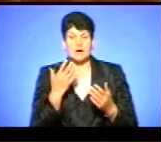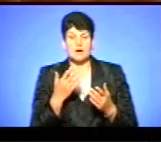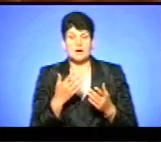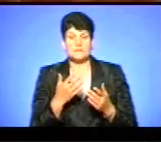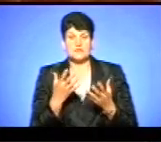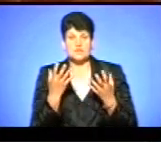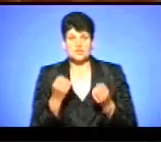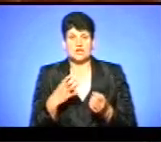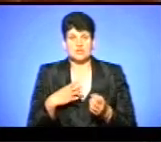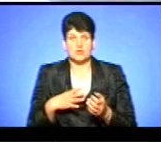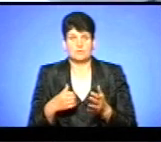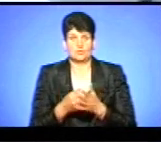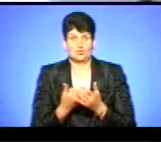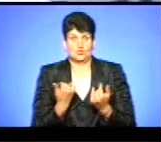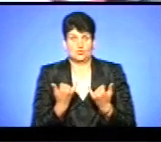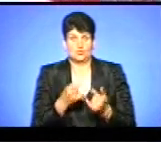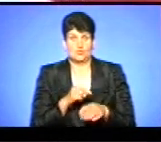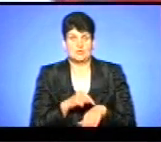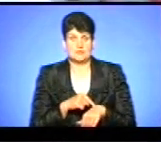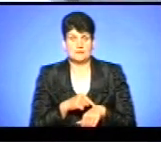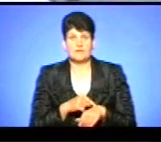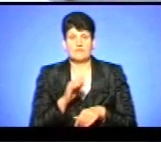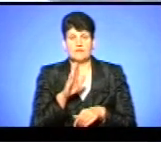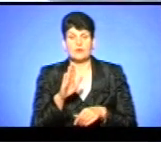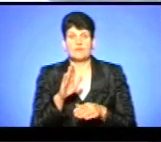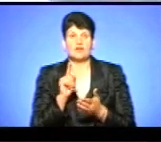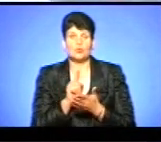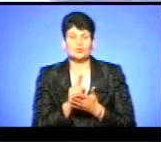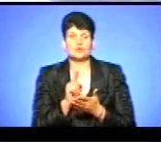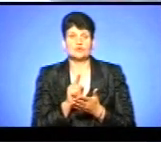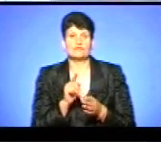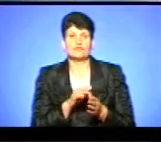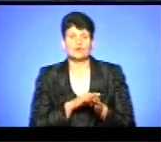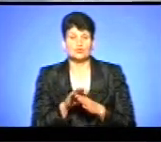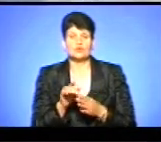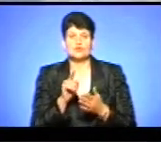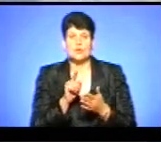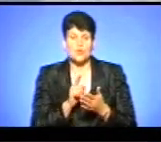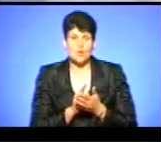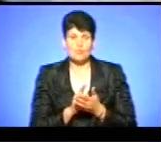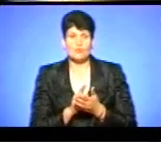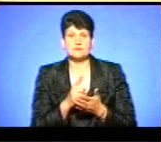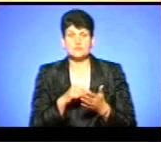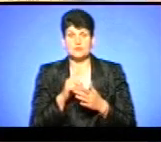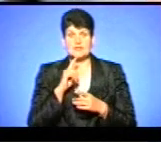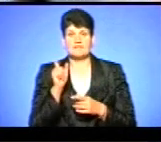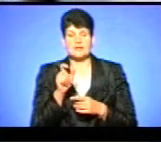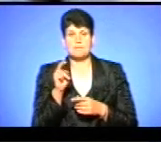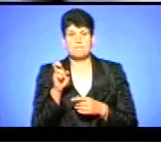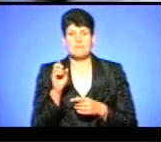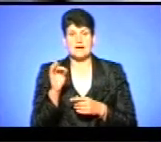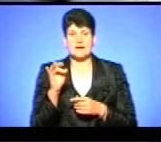Ще чекаємо до цієї години. Виконуючи обов'язки начальника управління державної реєстрації міської ради Євгенія